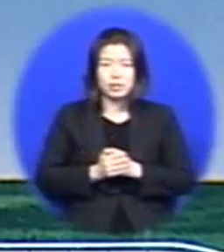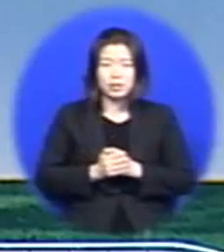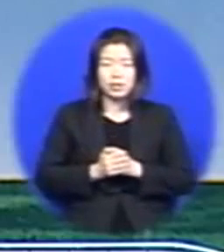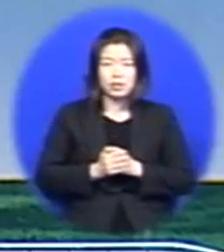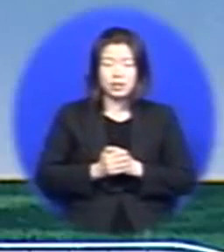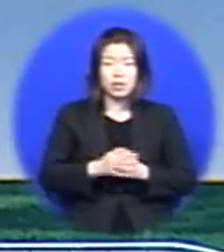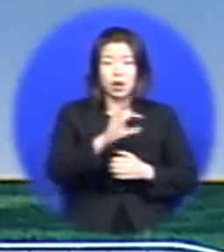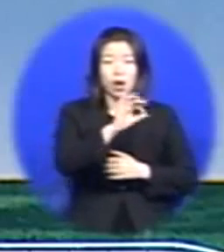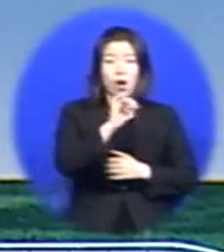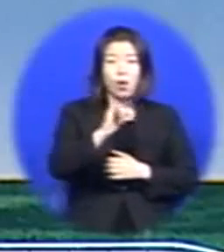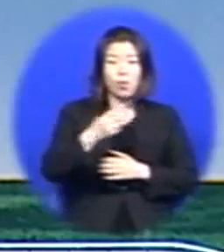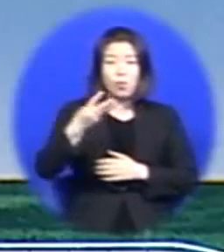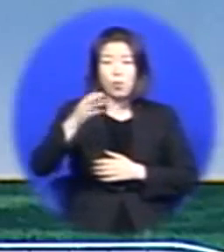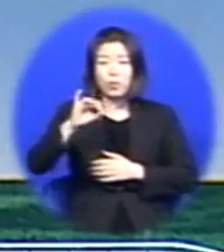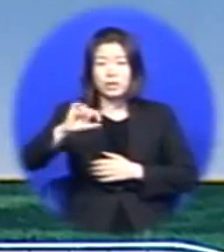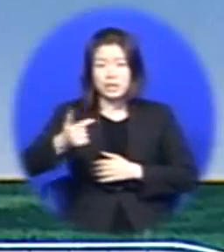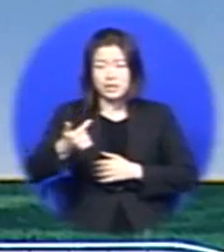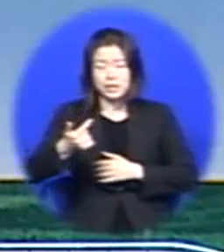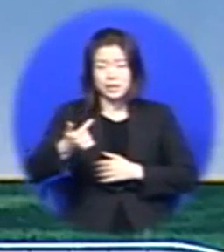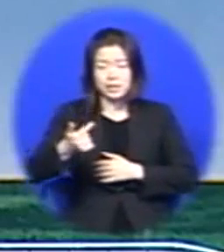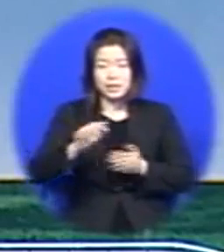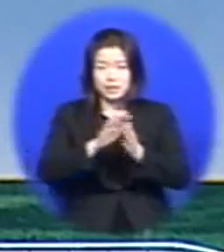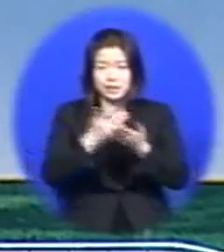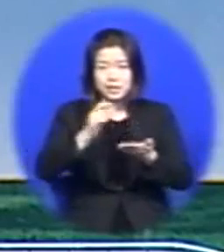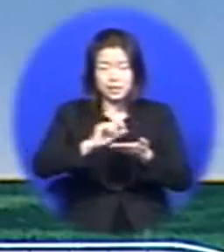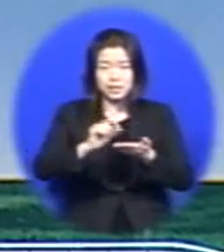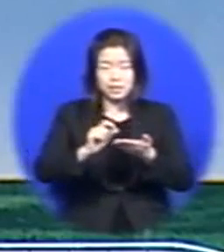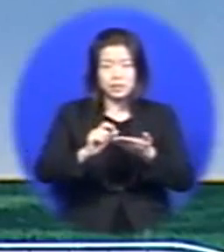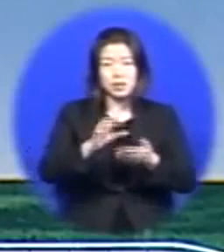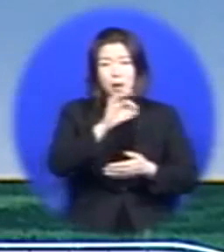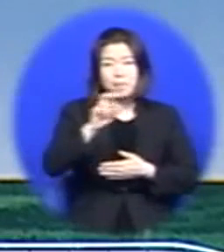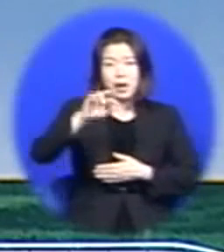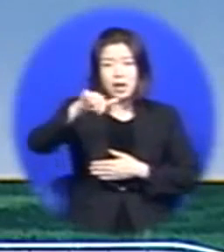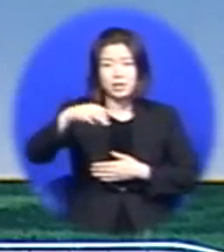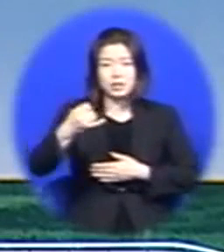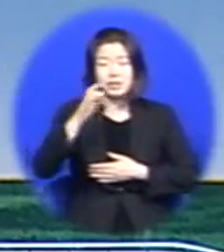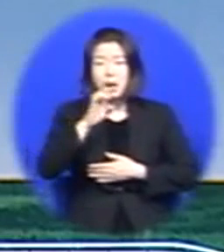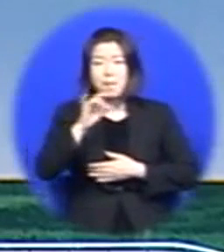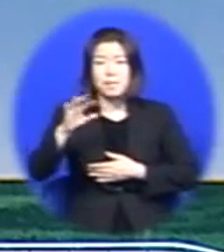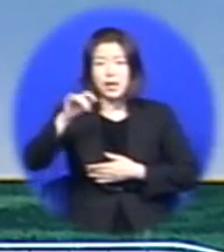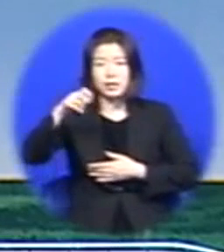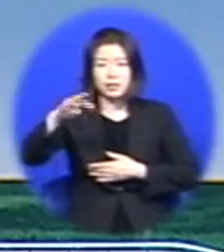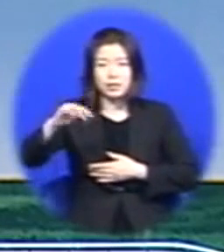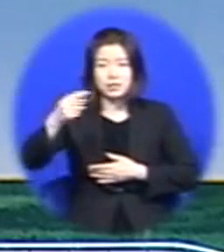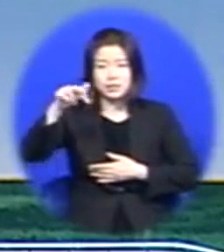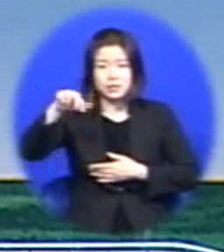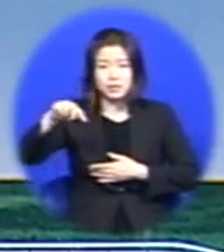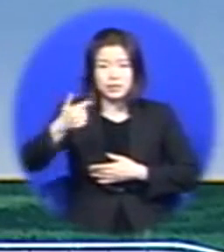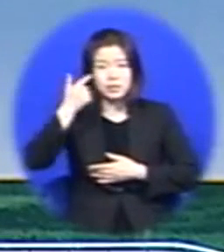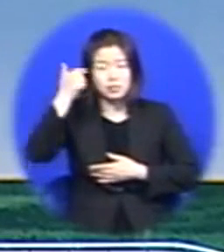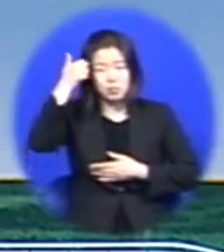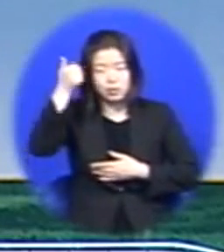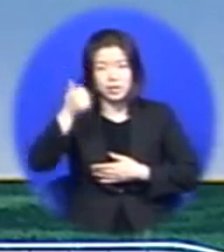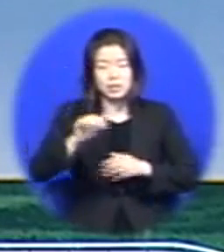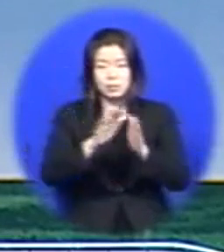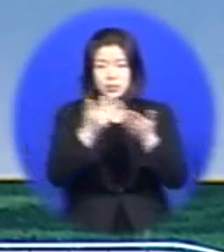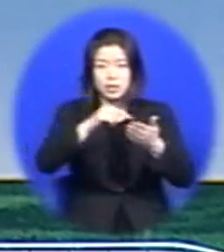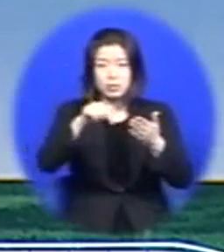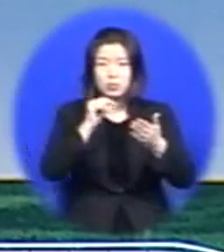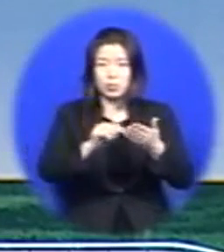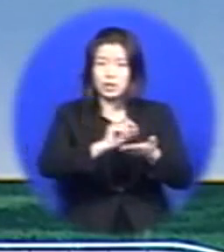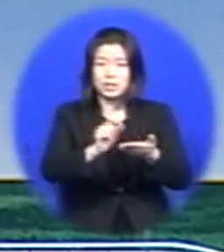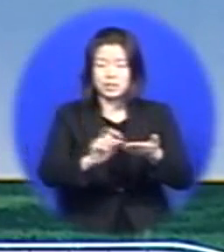해보시라고. All In이라고 하는 책을 쓴 마크 배터슨 목사님, 그분이 이렇게 그 책 속에